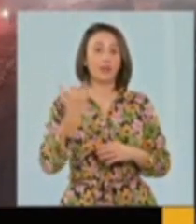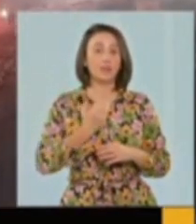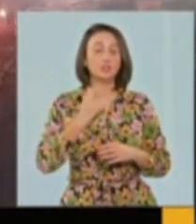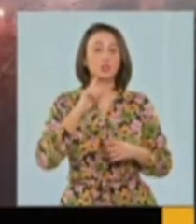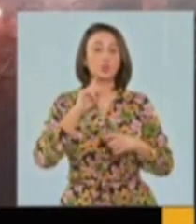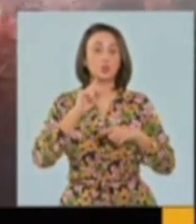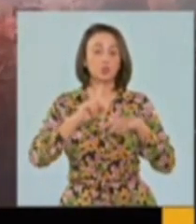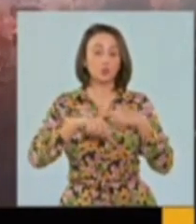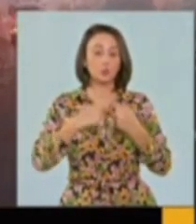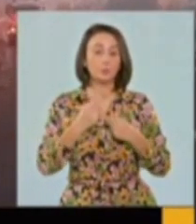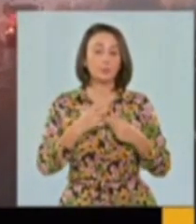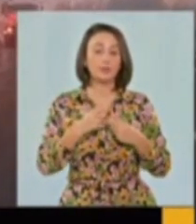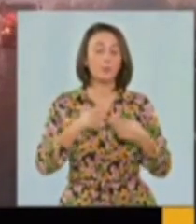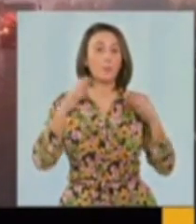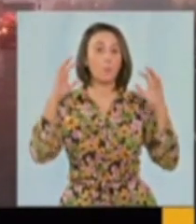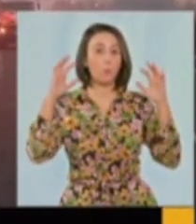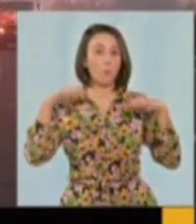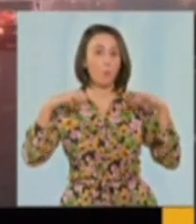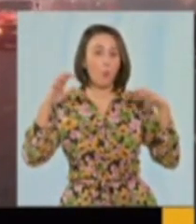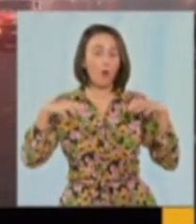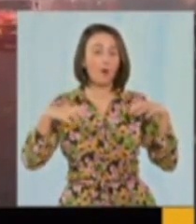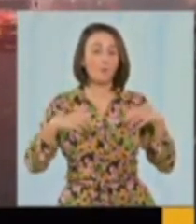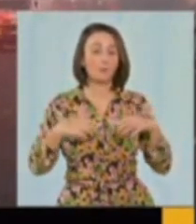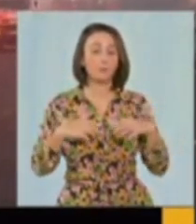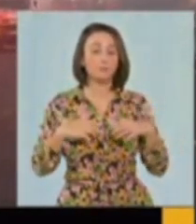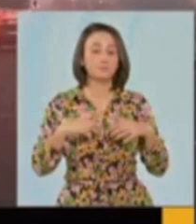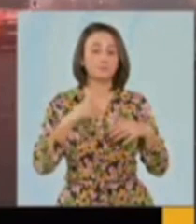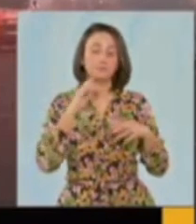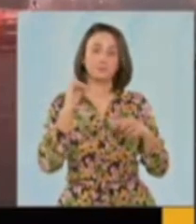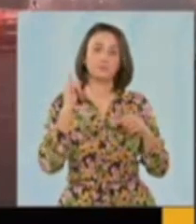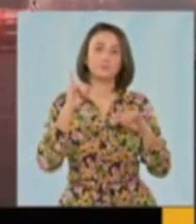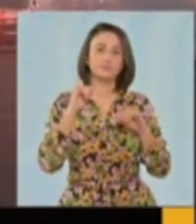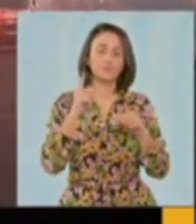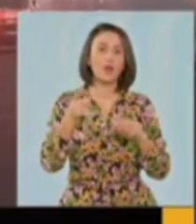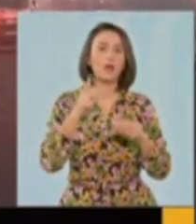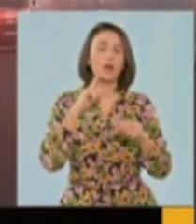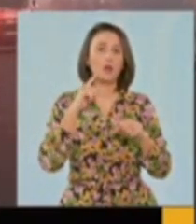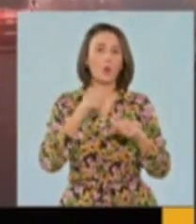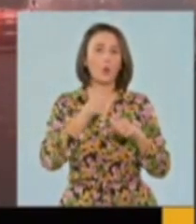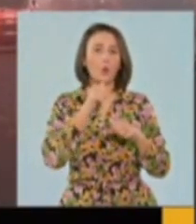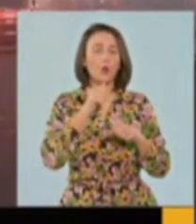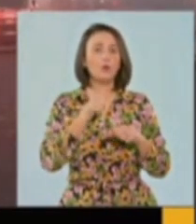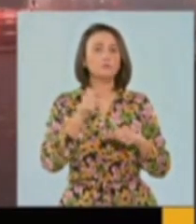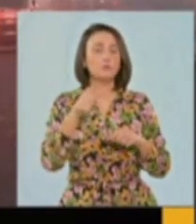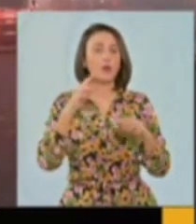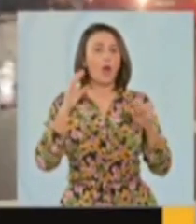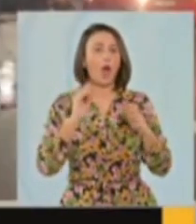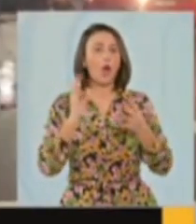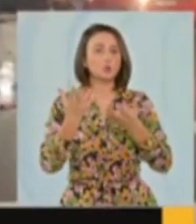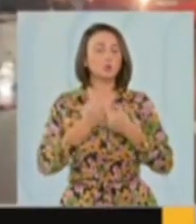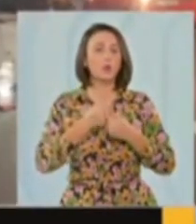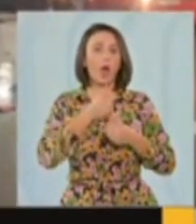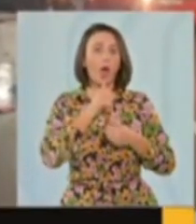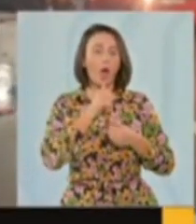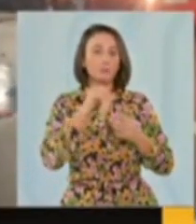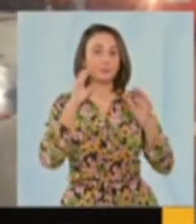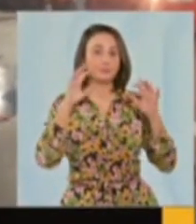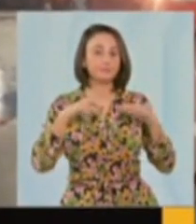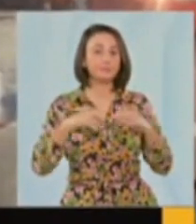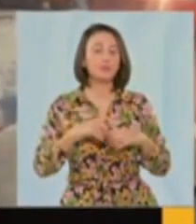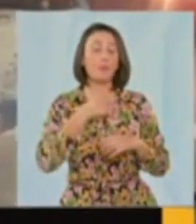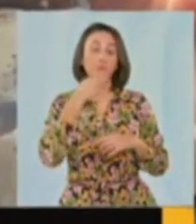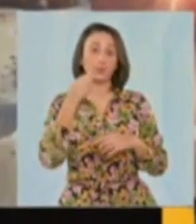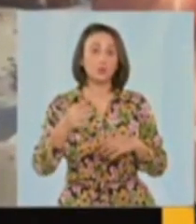în urma irigațiilor care se desfășoară în acea zonă. Este adevărat această informație? Ne puteți confirma? Vă spuneam că